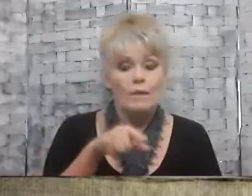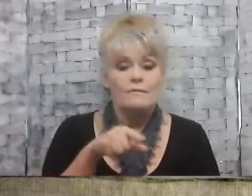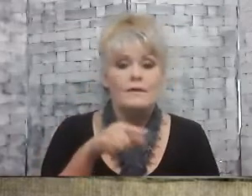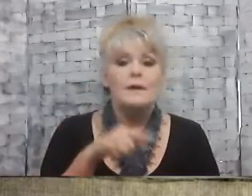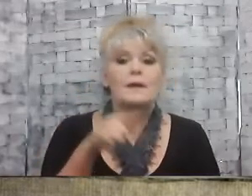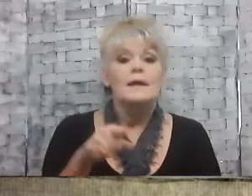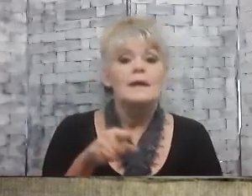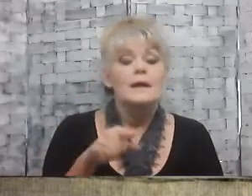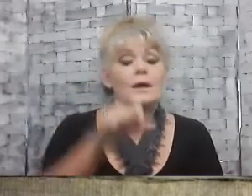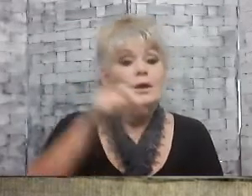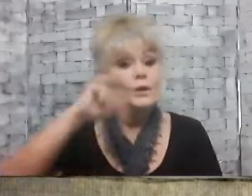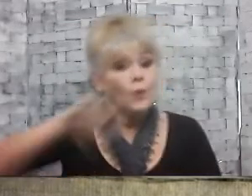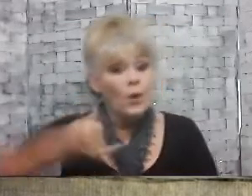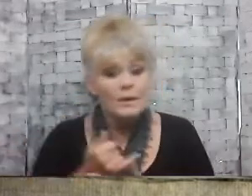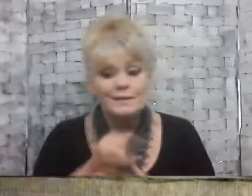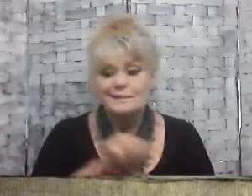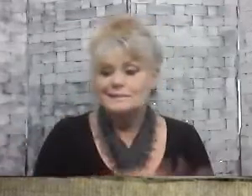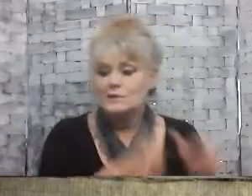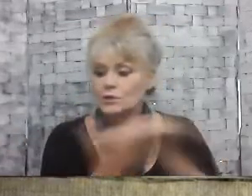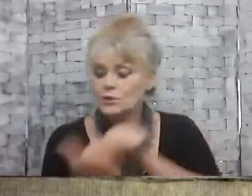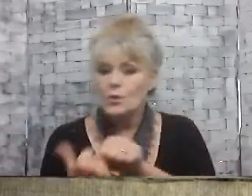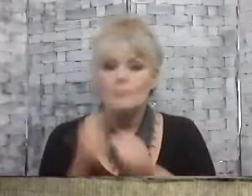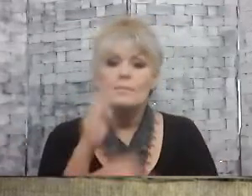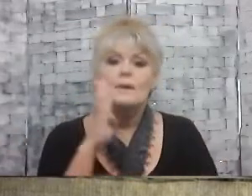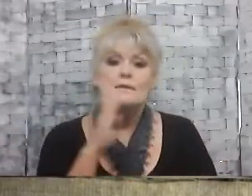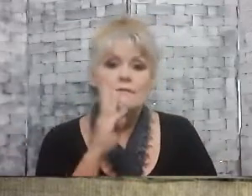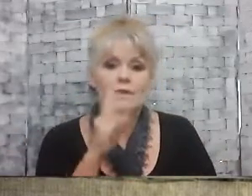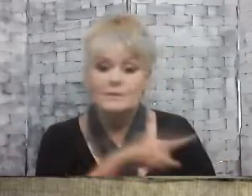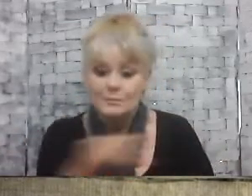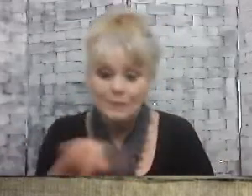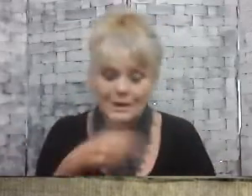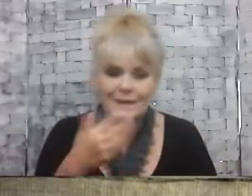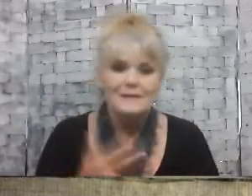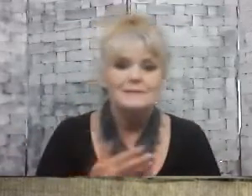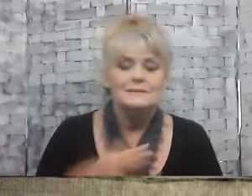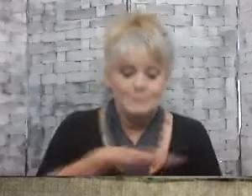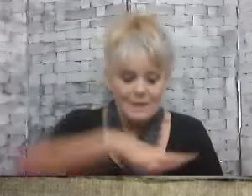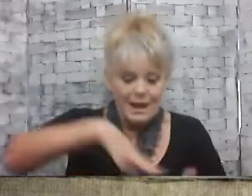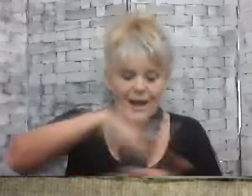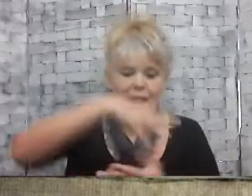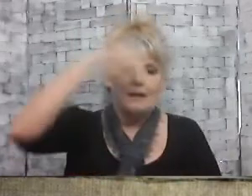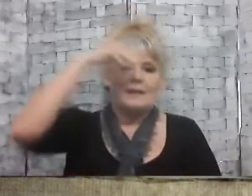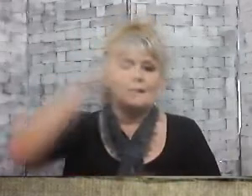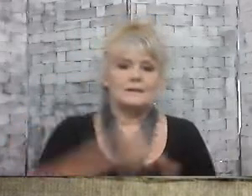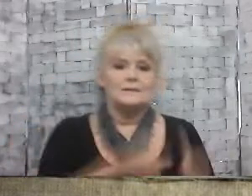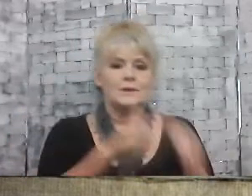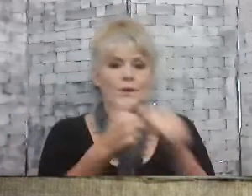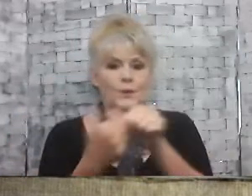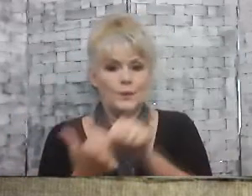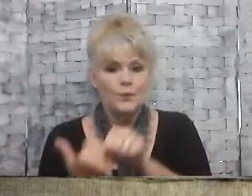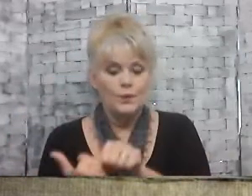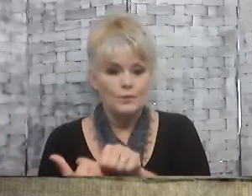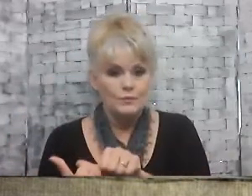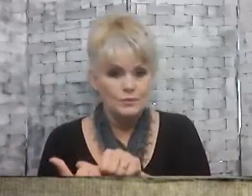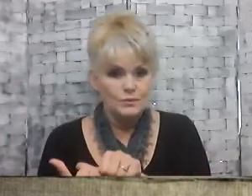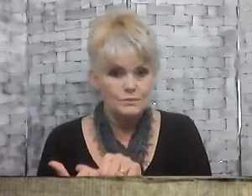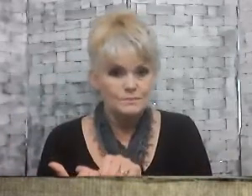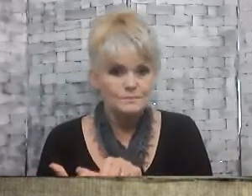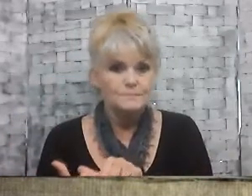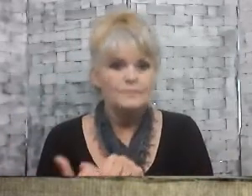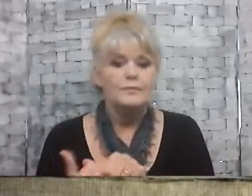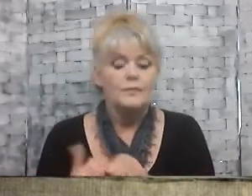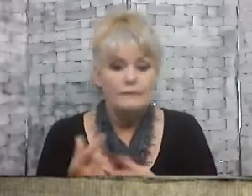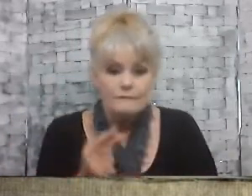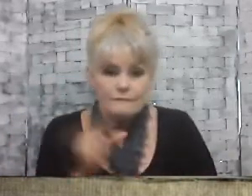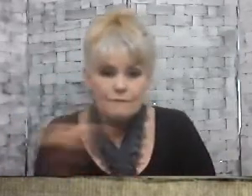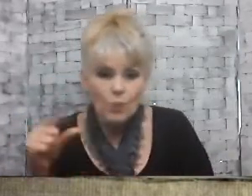met water gedoop, maar julle sal met die Heilige Gees gedoop word binnen een paar dae. Op een ander keer, toe